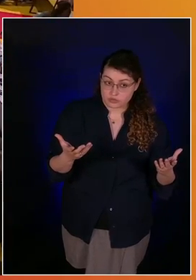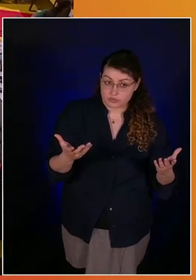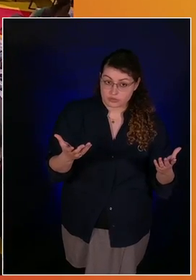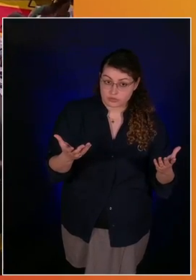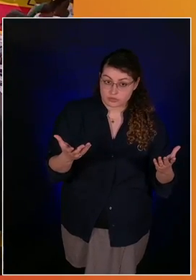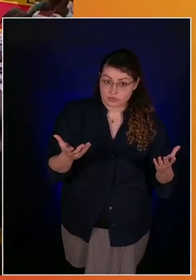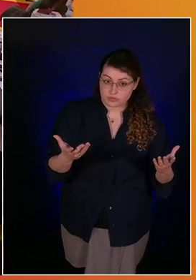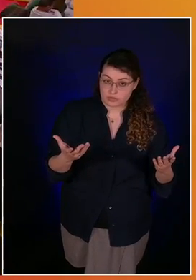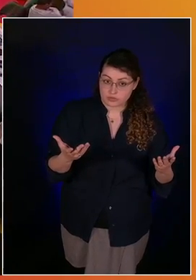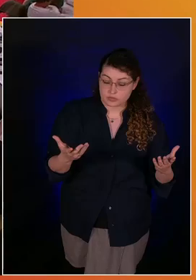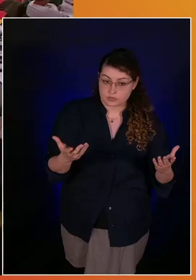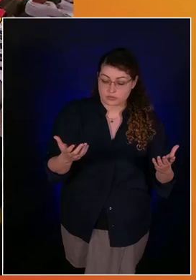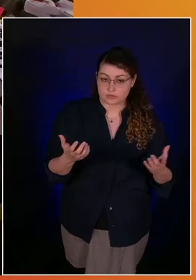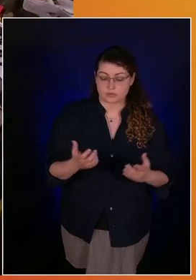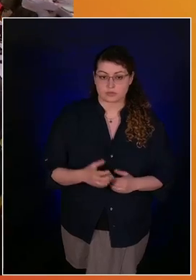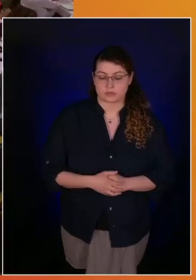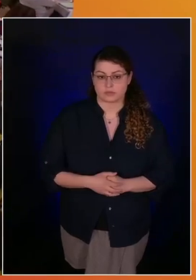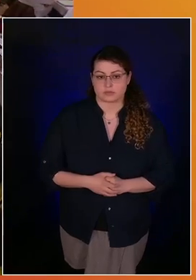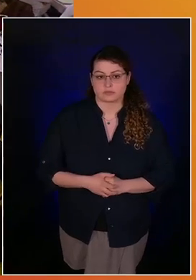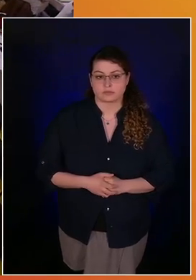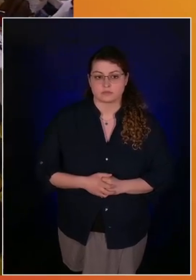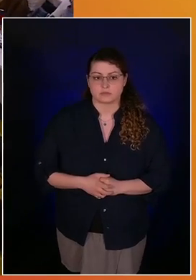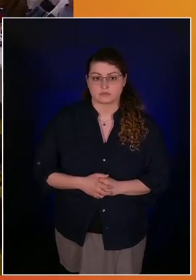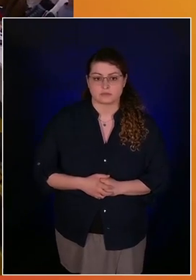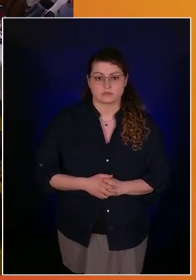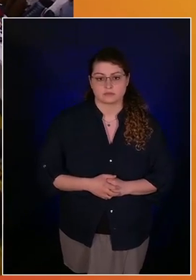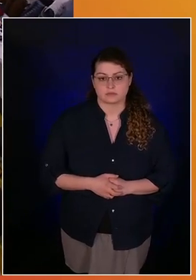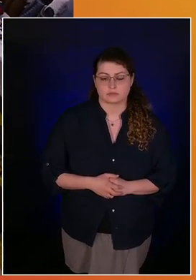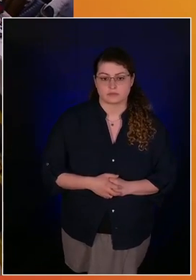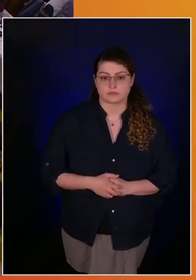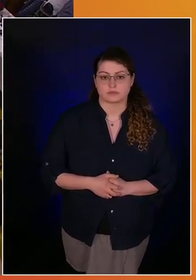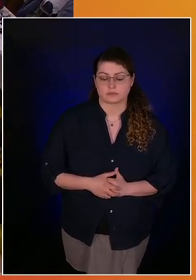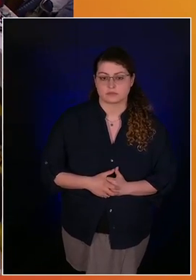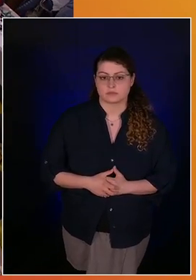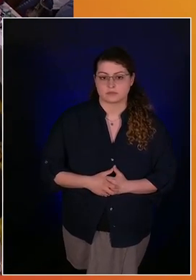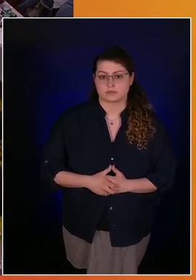3 ah ouais il fr ça